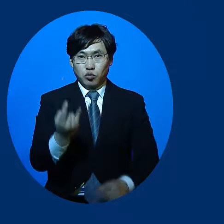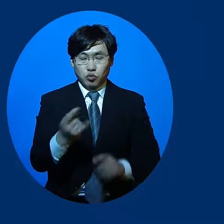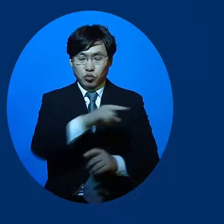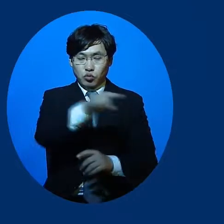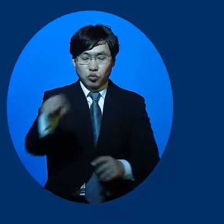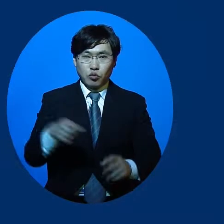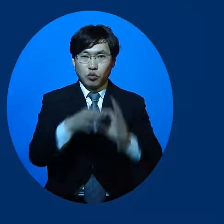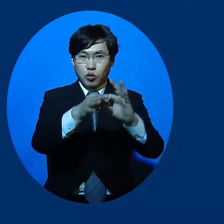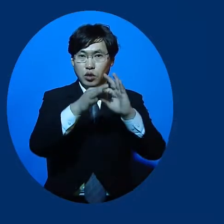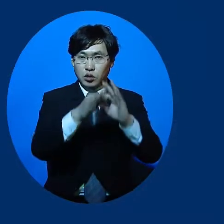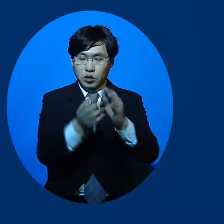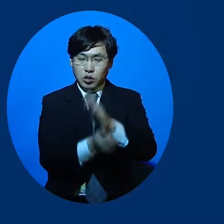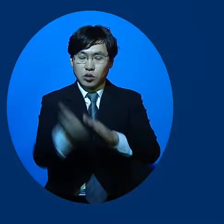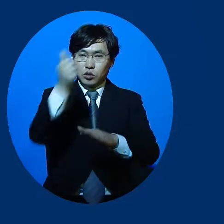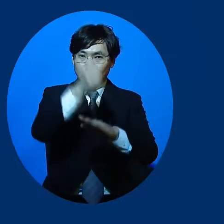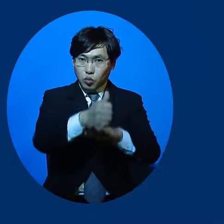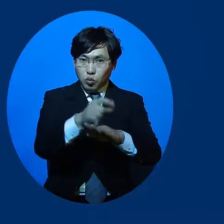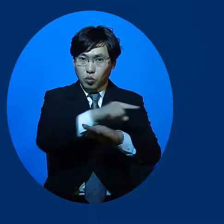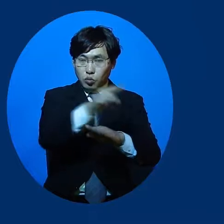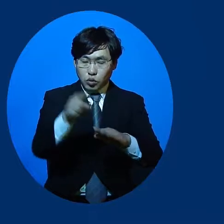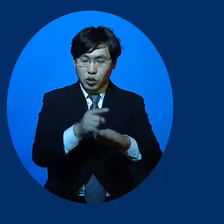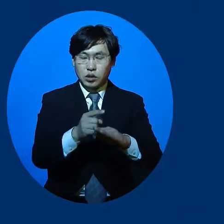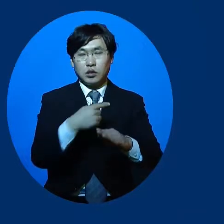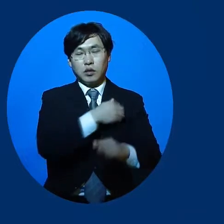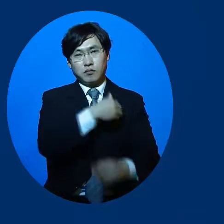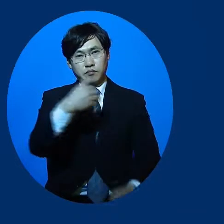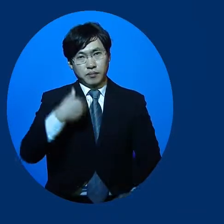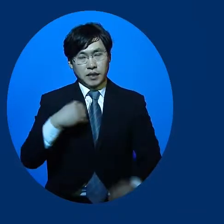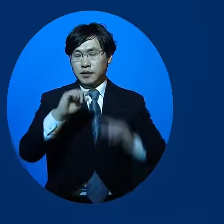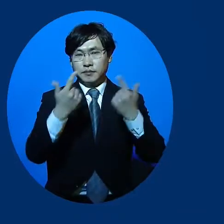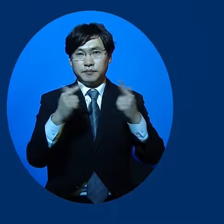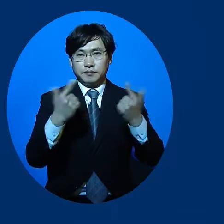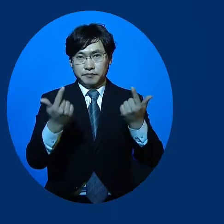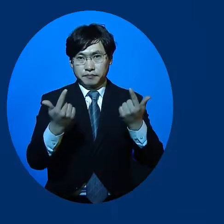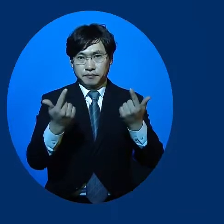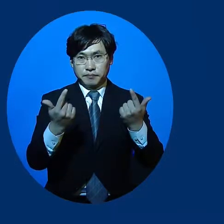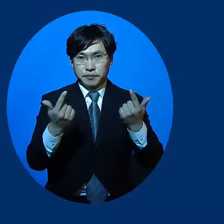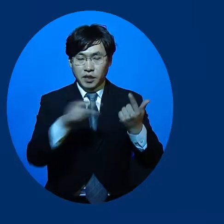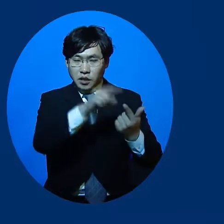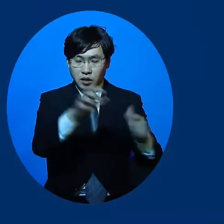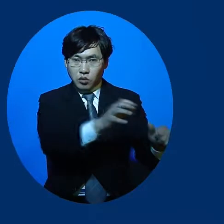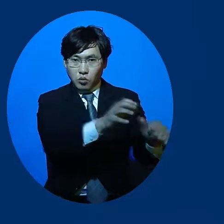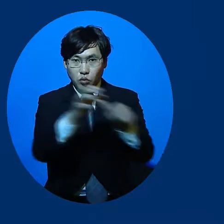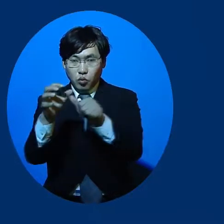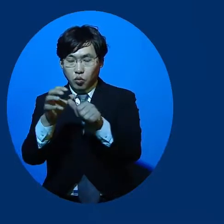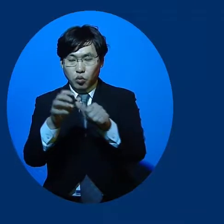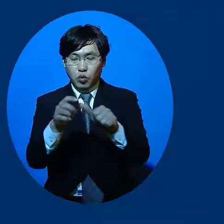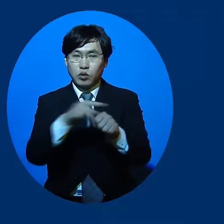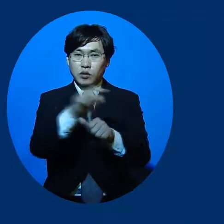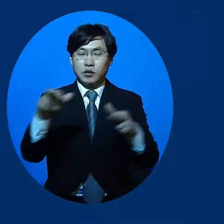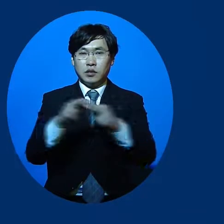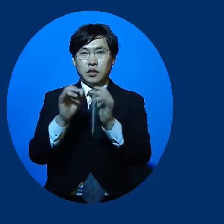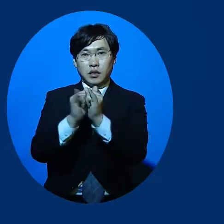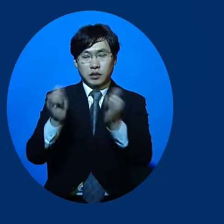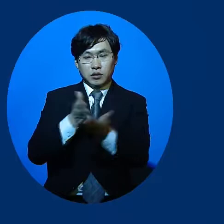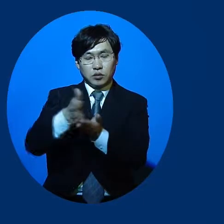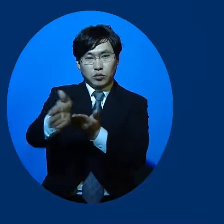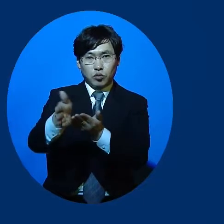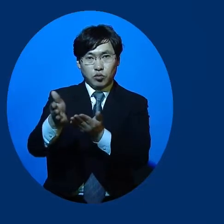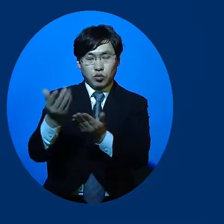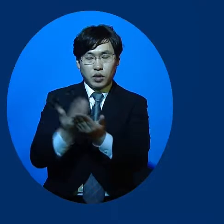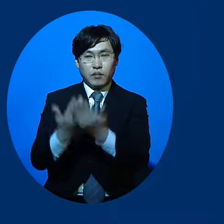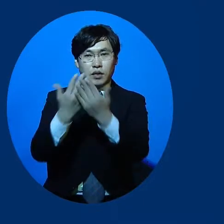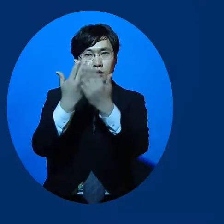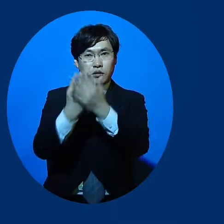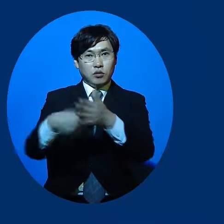대회의 성공적 개최에 안주해서는 안 되며 이러한 경험과 자산으로 장애인 체육 분야의 획기적인